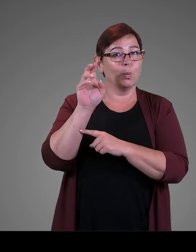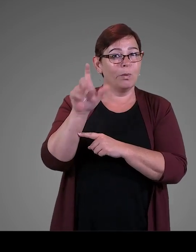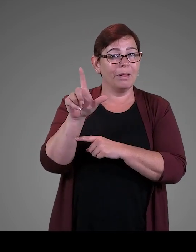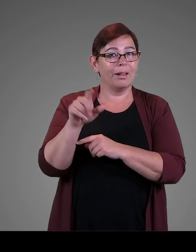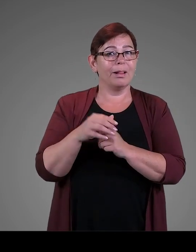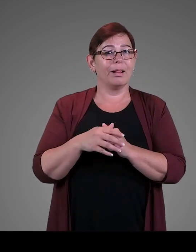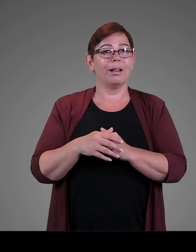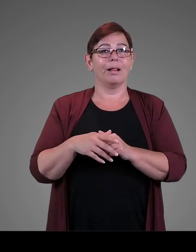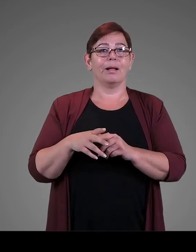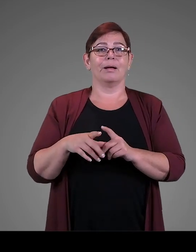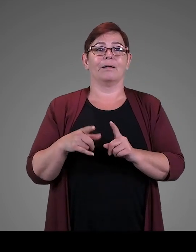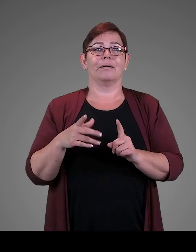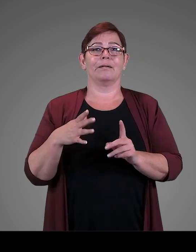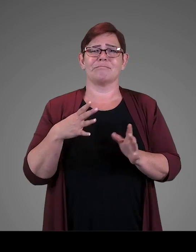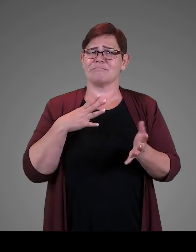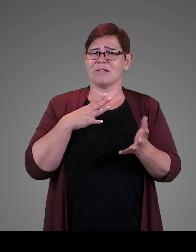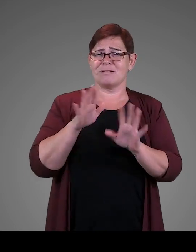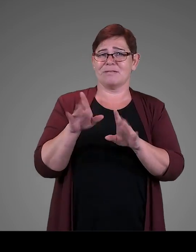Art Actuel.